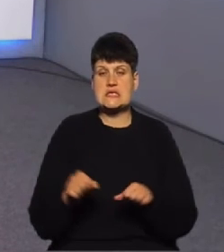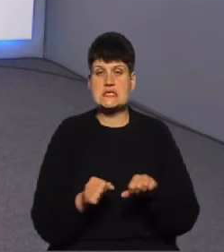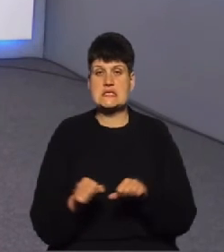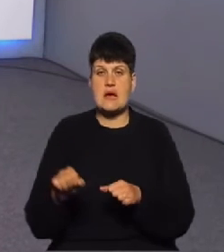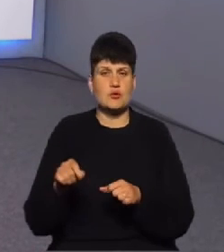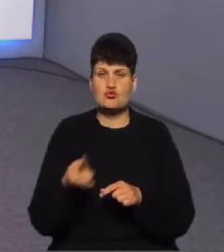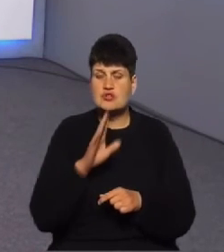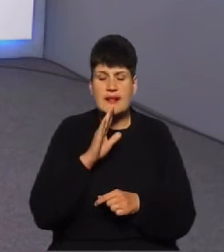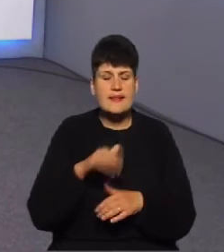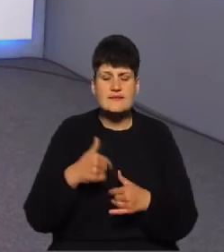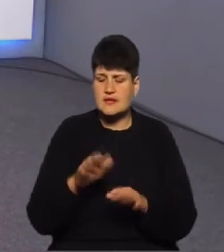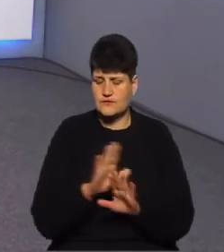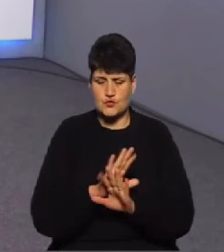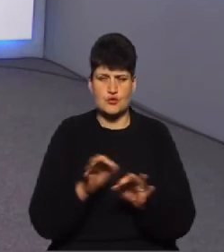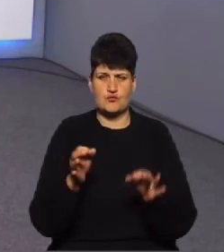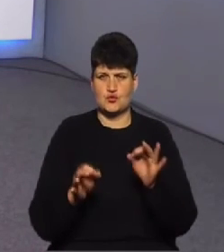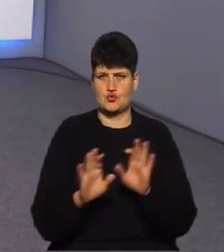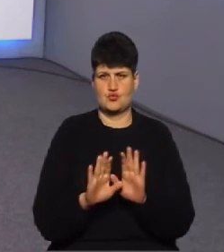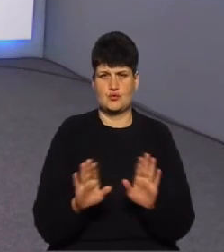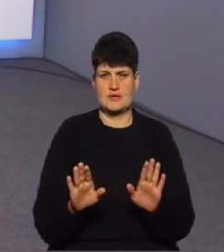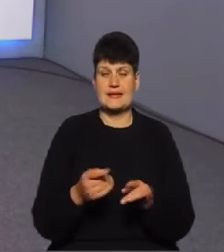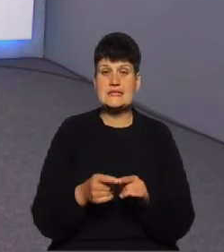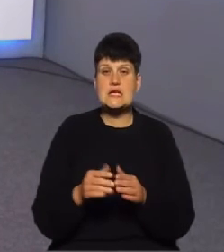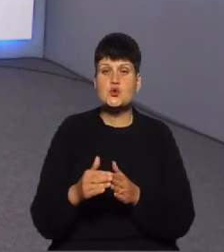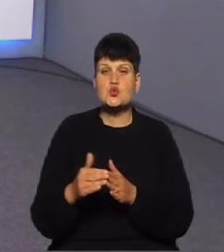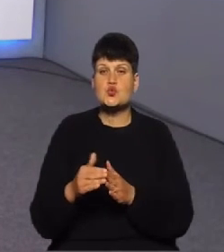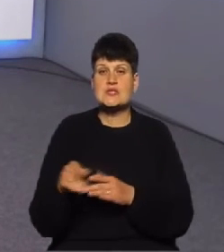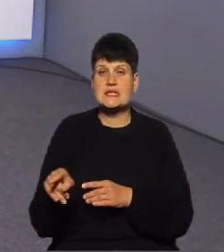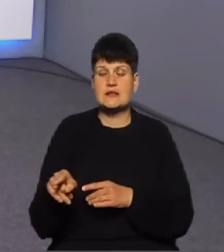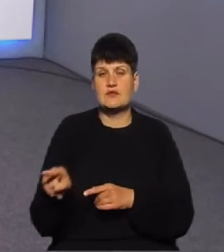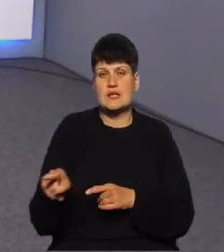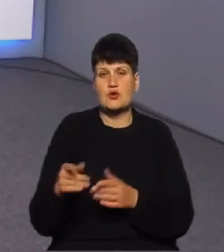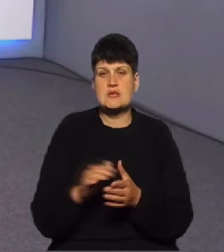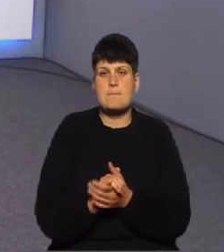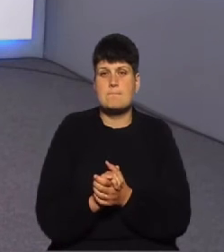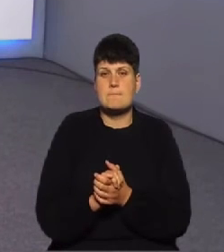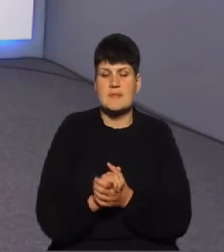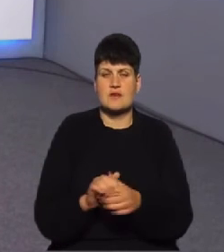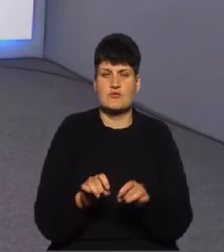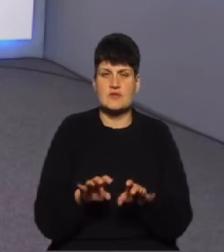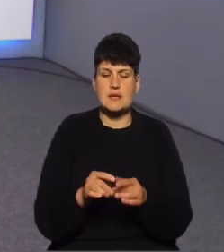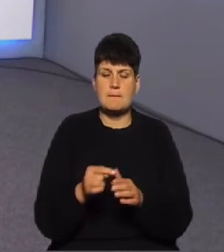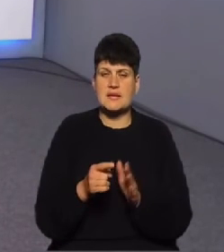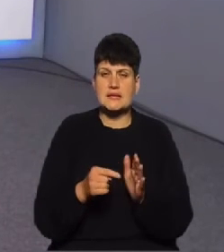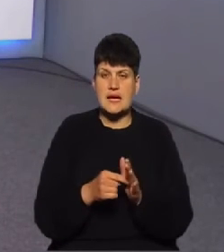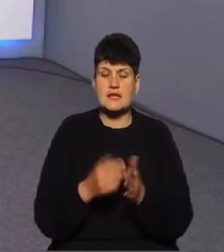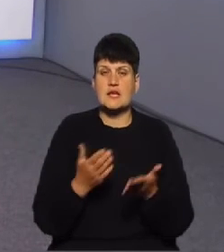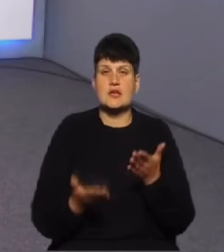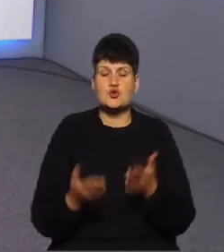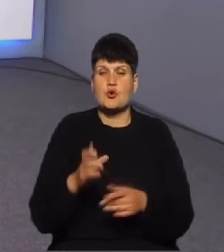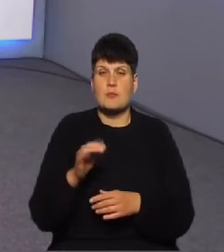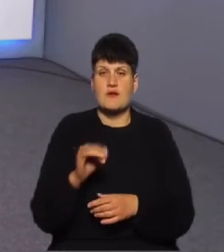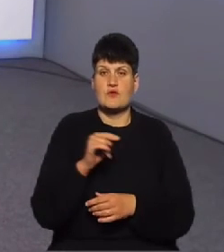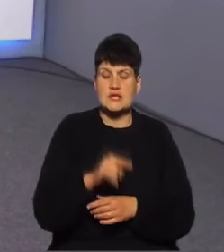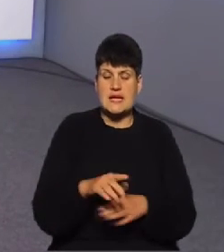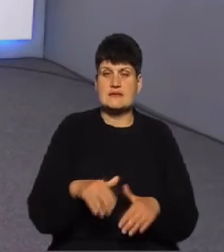суд. Тобто це сусіди, тобто вони якось мирно вирішили. Якщо би людина на вулиці це,